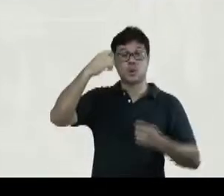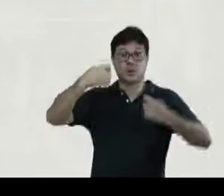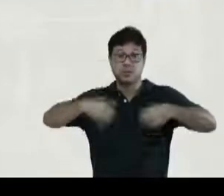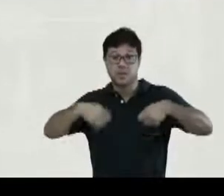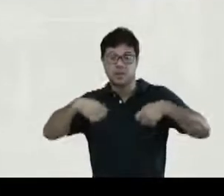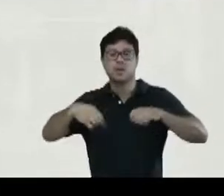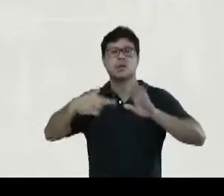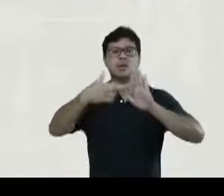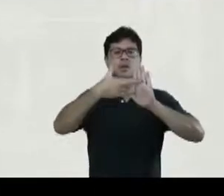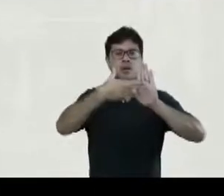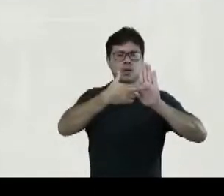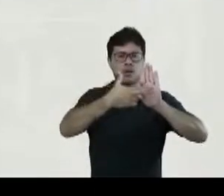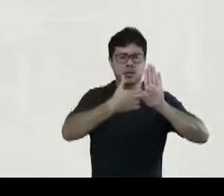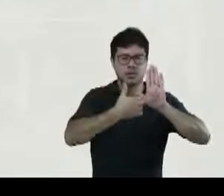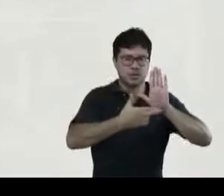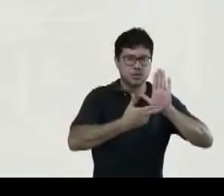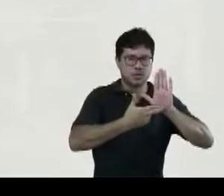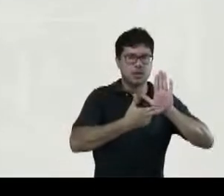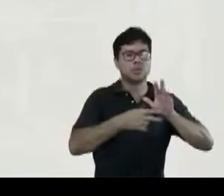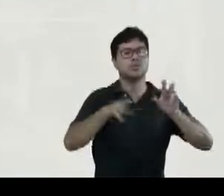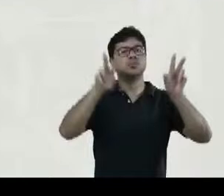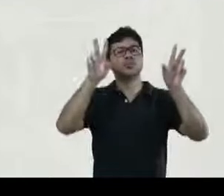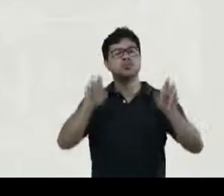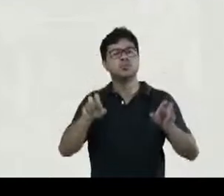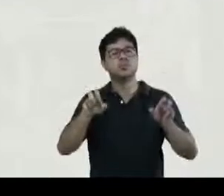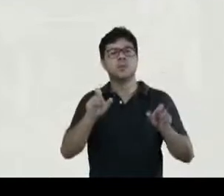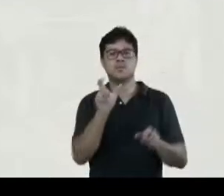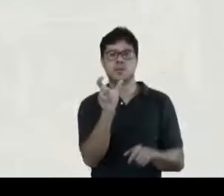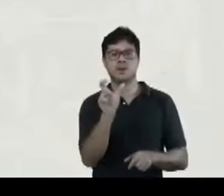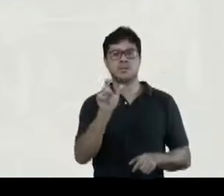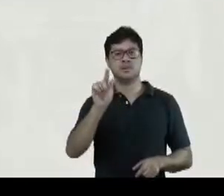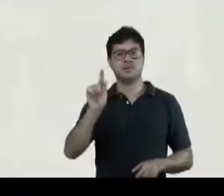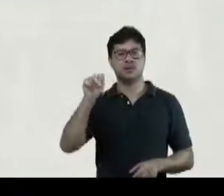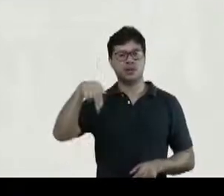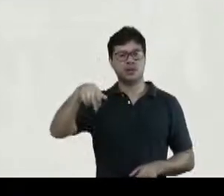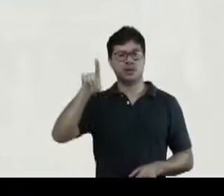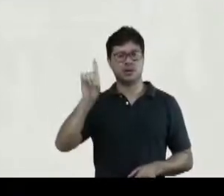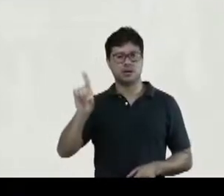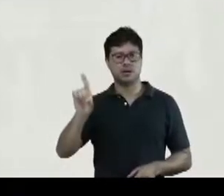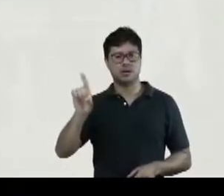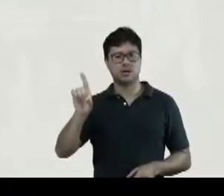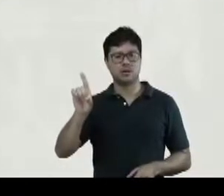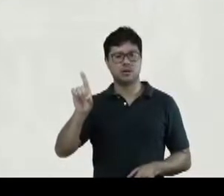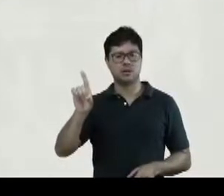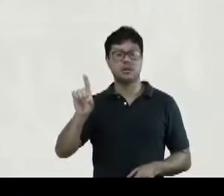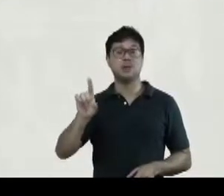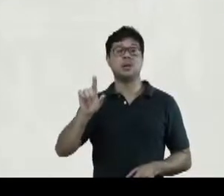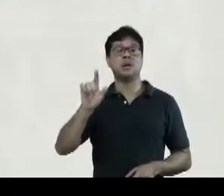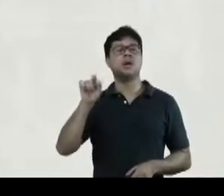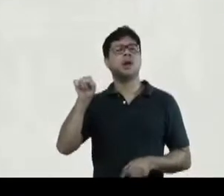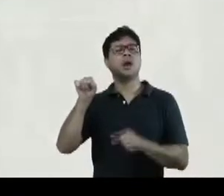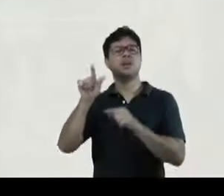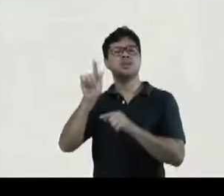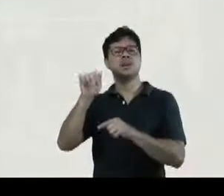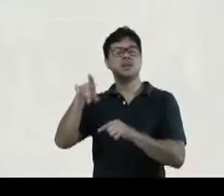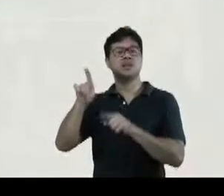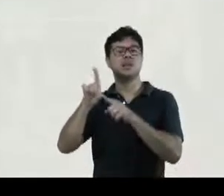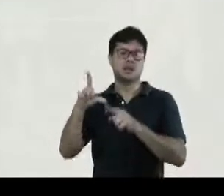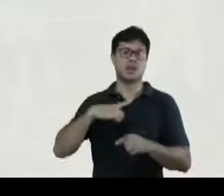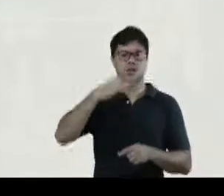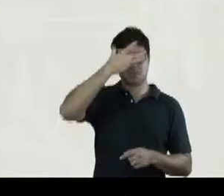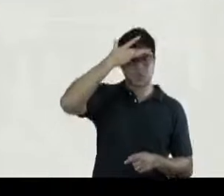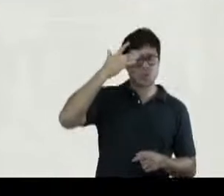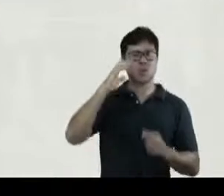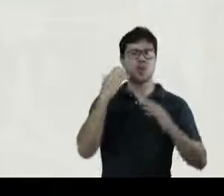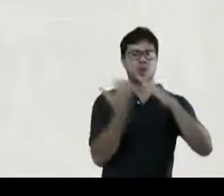Culture. Die GND enthält neben Personen, Körperschaften, Geographica auch Sachschlagwörter,